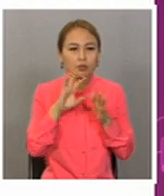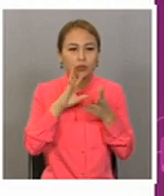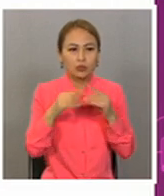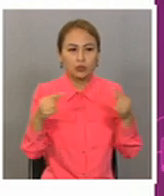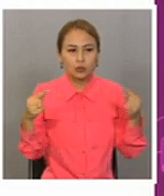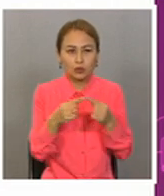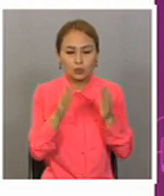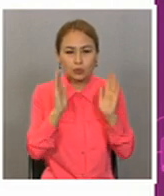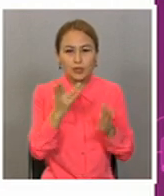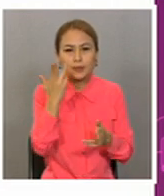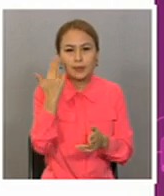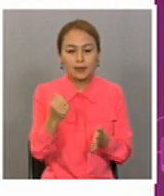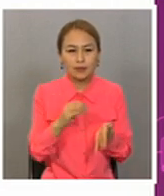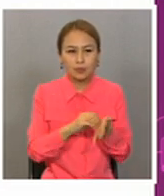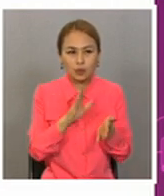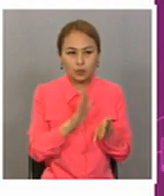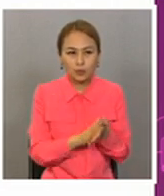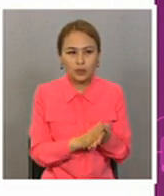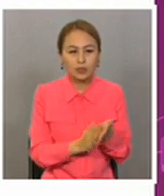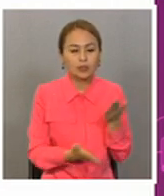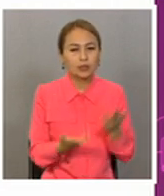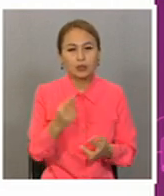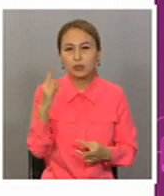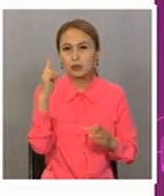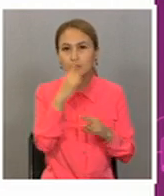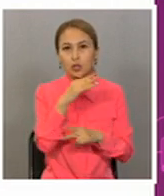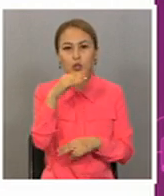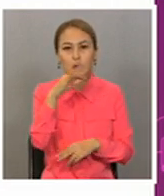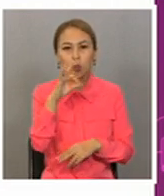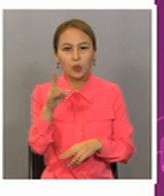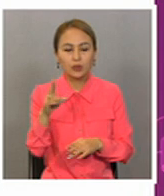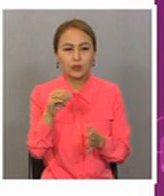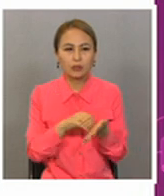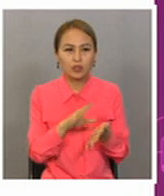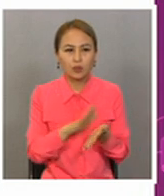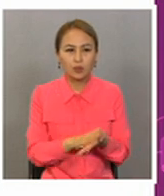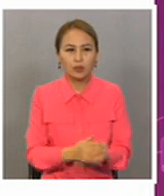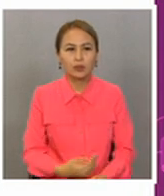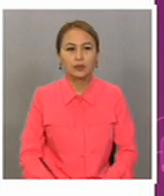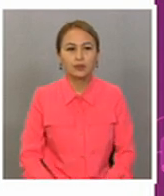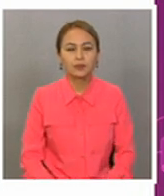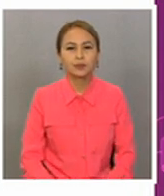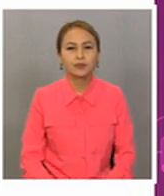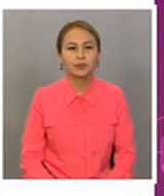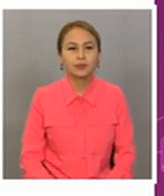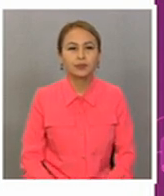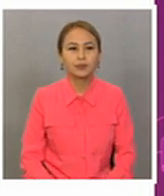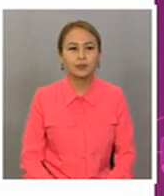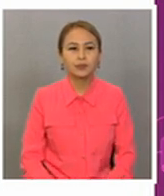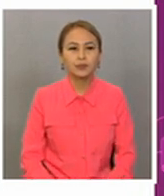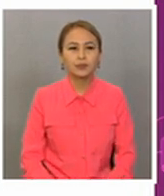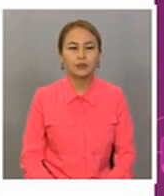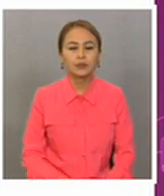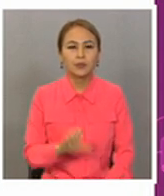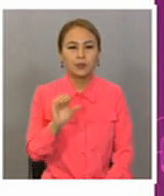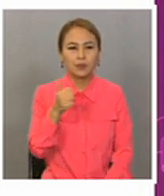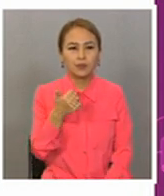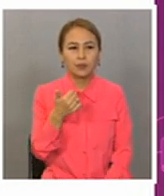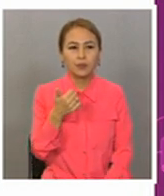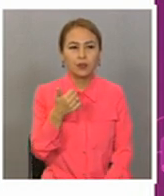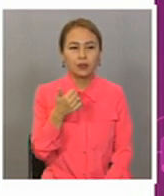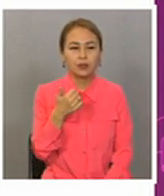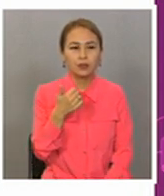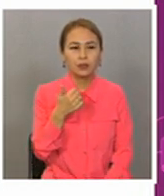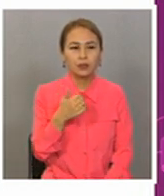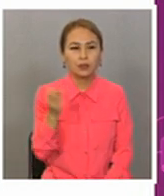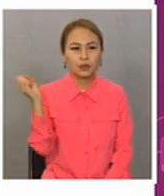иә деп жауап беріңдер. Ал дұрыс емес болса, жоқ деп жауап беріңдер. Бірінші,